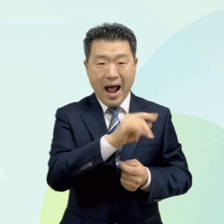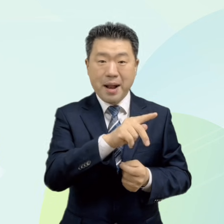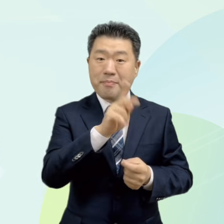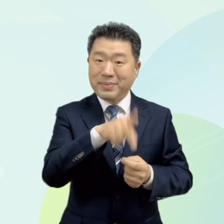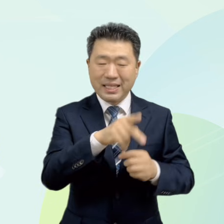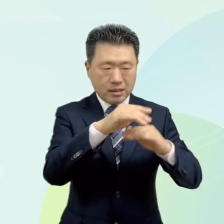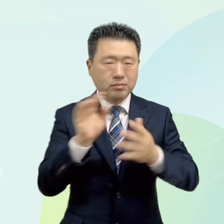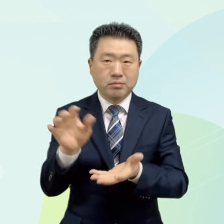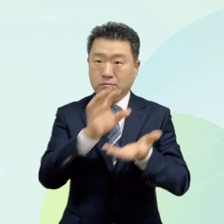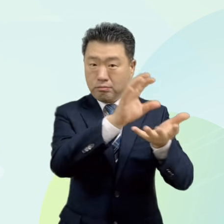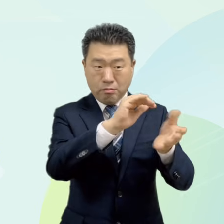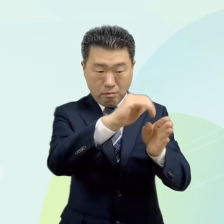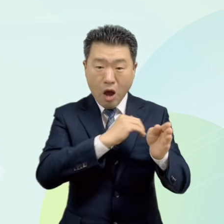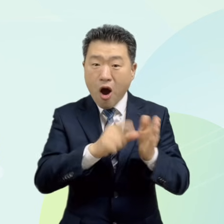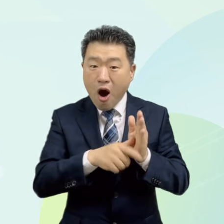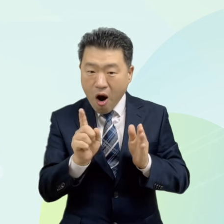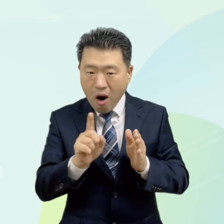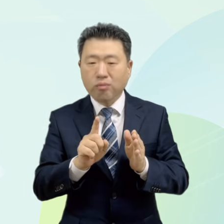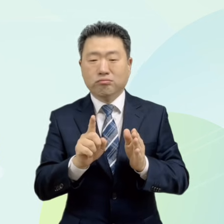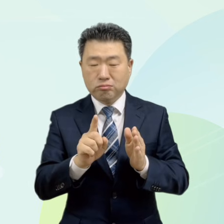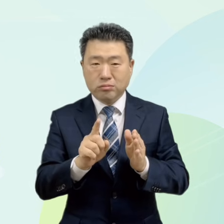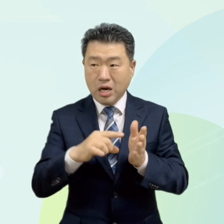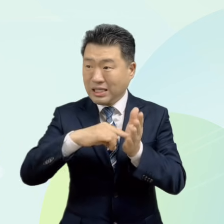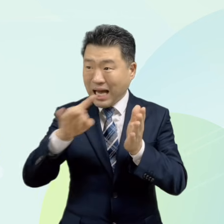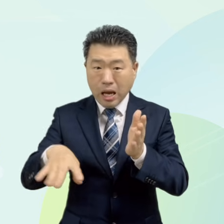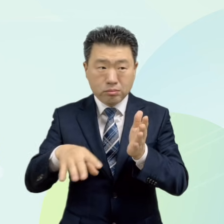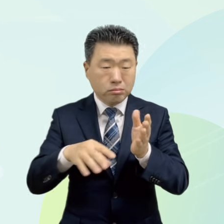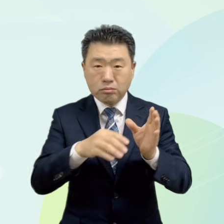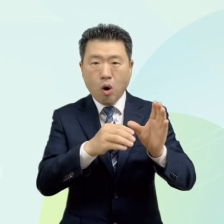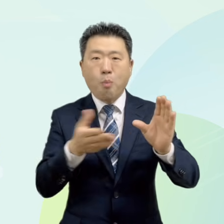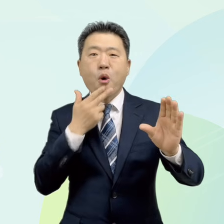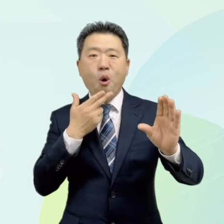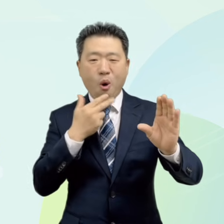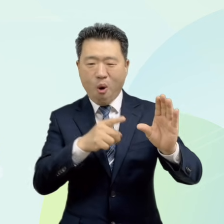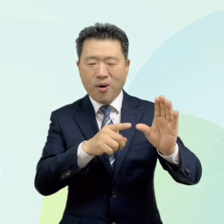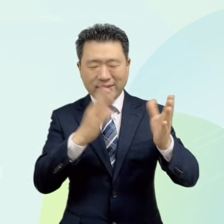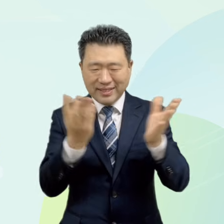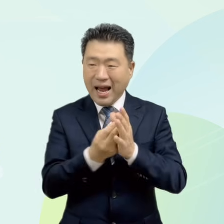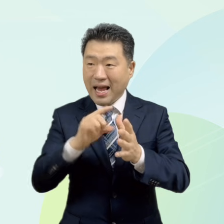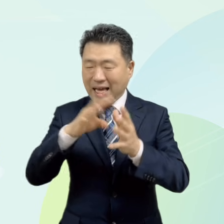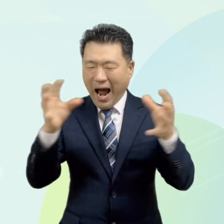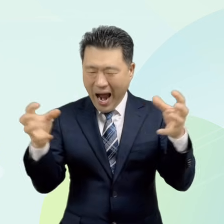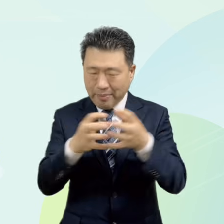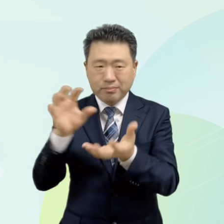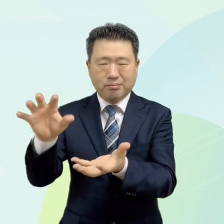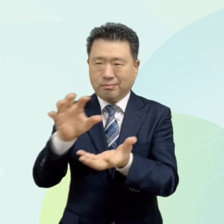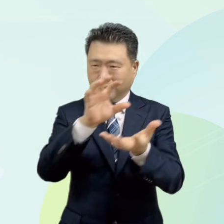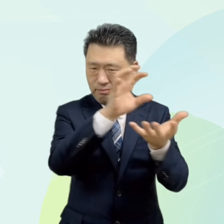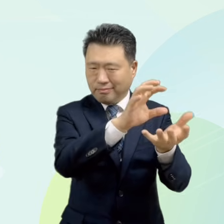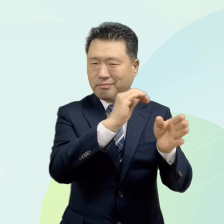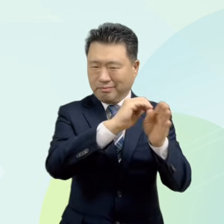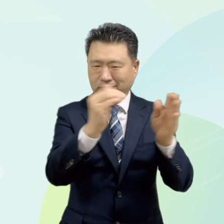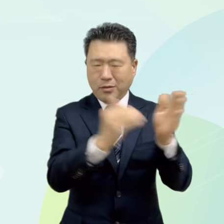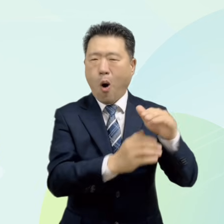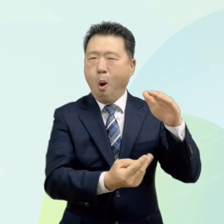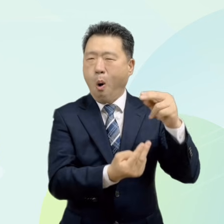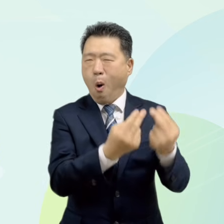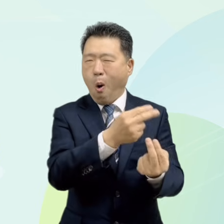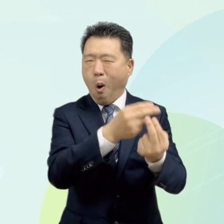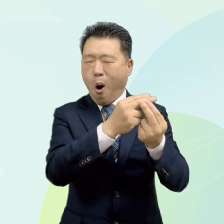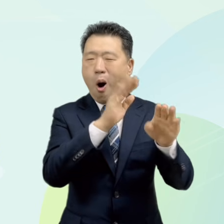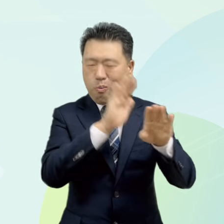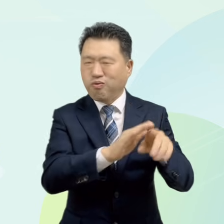퇴직금을 지급받을 때는 퇴직소득세를 떼지 않고 세전 금액을 개인 IRP로 받게